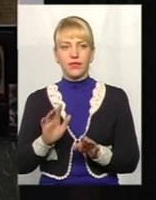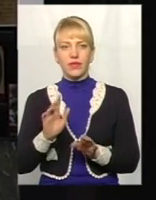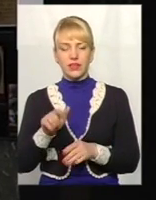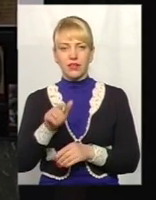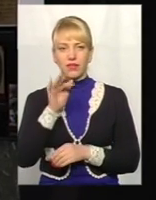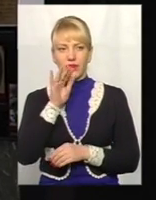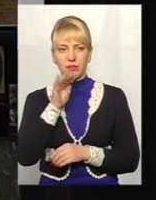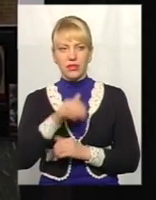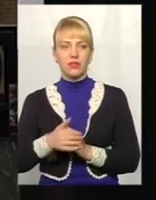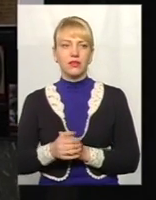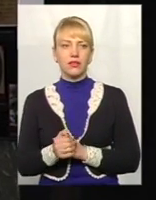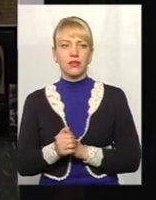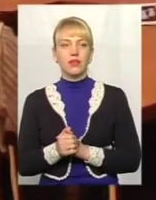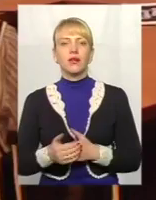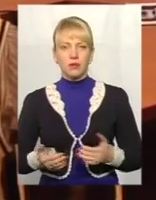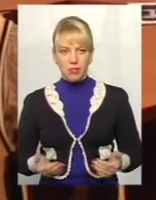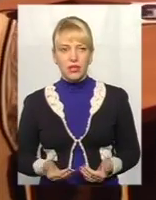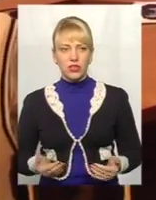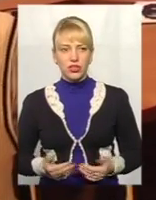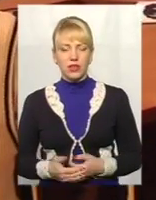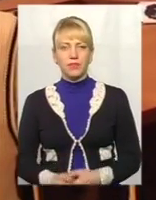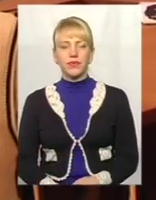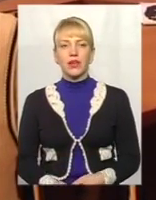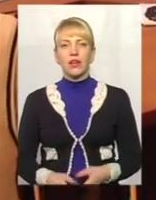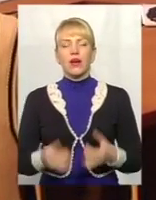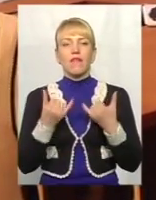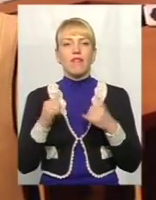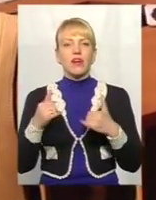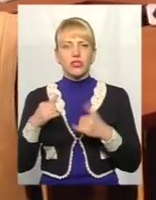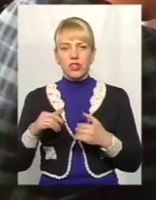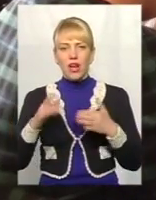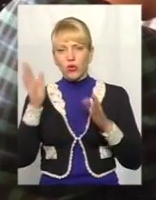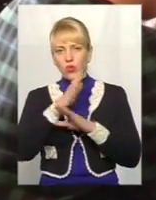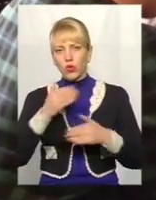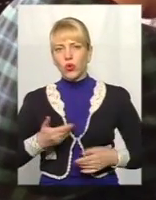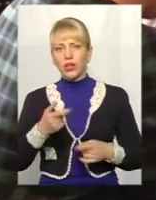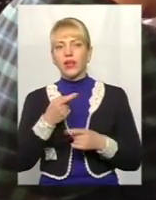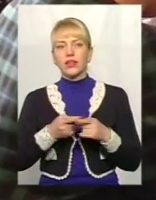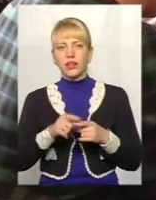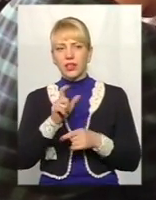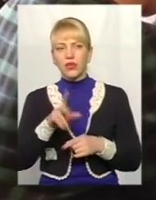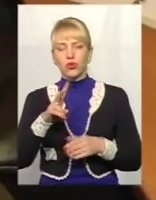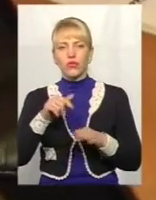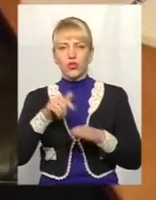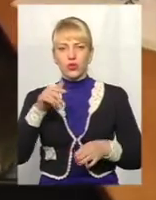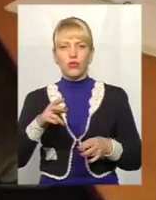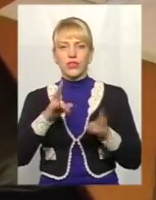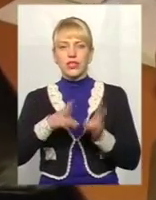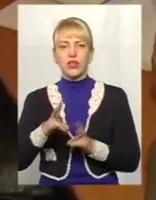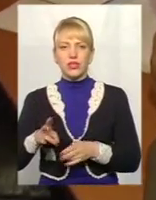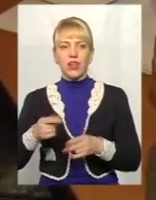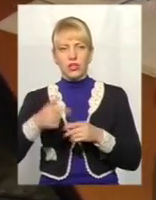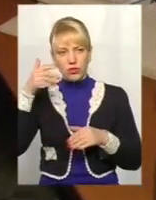часу. Пережили. Надзвичайно вражають долі тих, хто відчув страждання та усвідомив неминучість